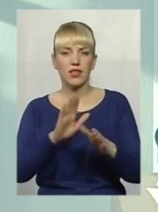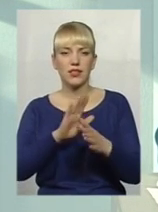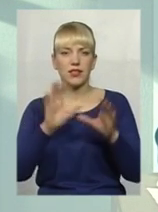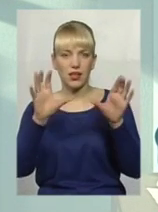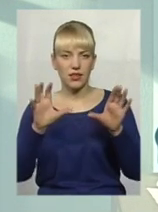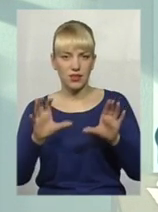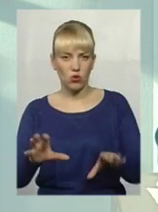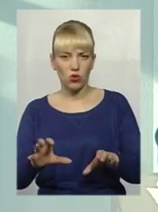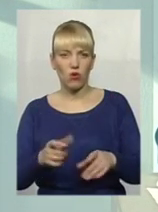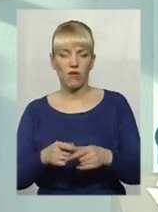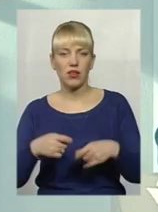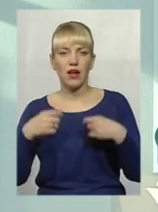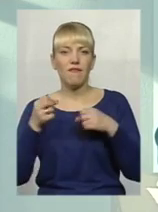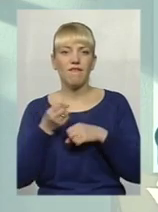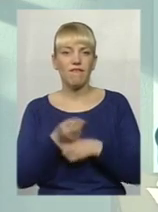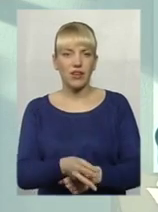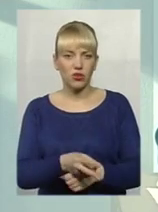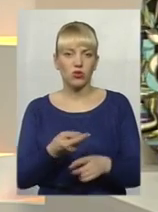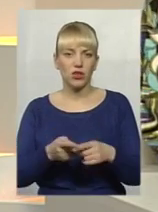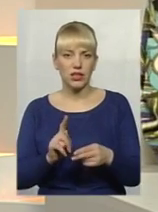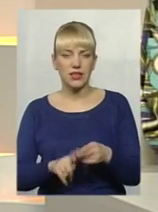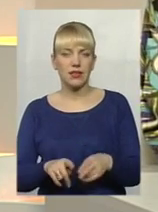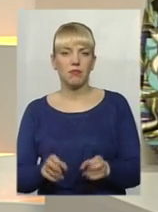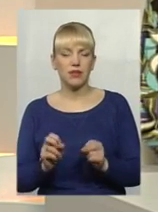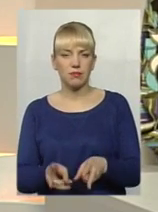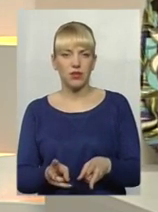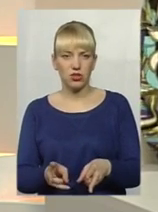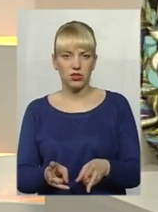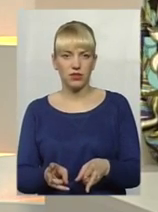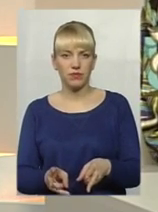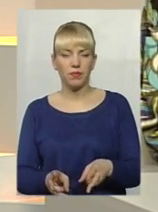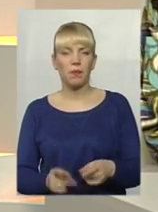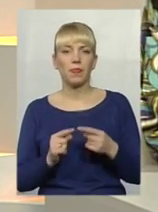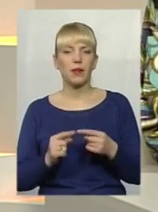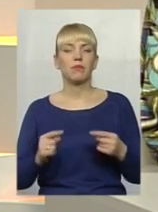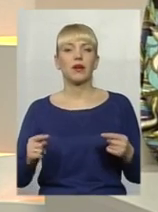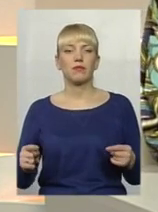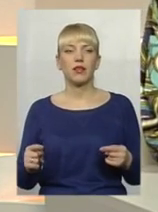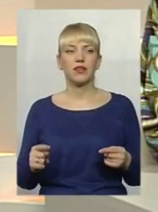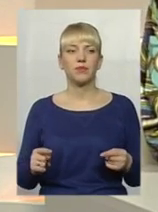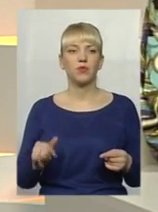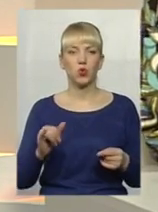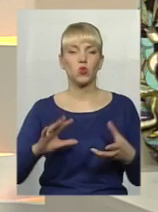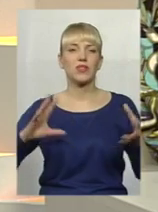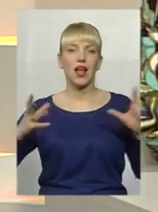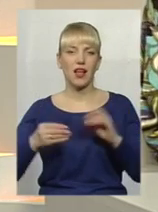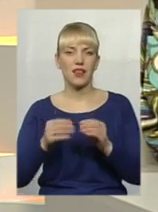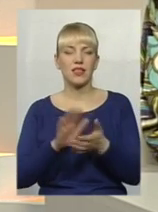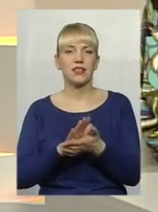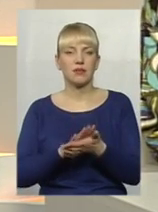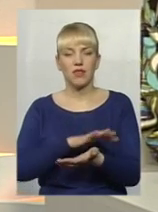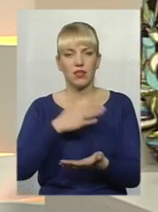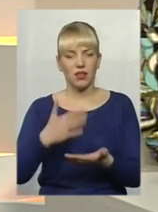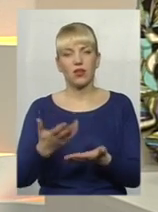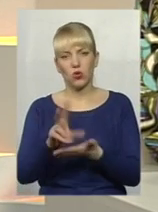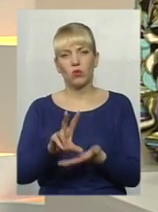санкціоновано викинула такий небезпечний предмет в загальний смітник, скажімо так, до прикладу?